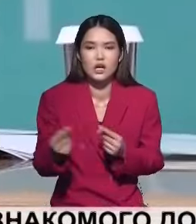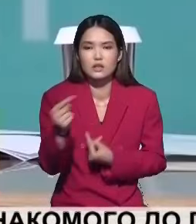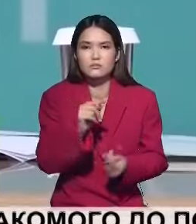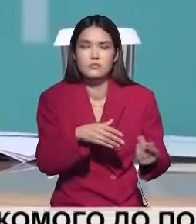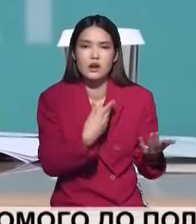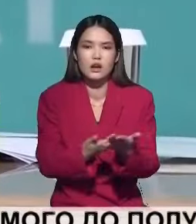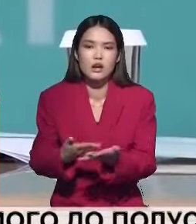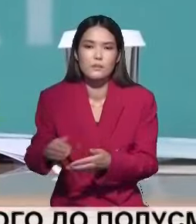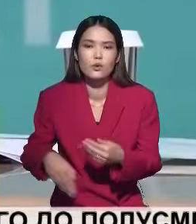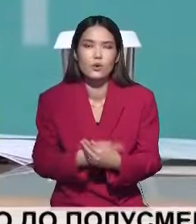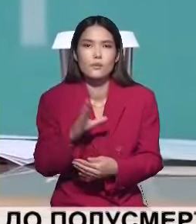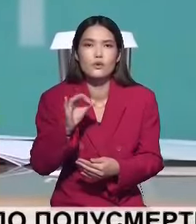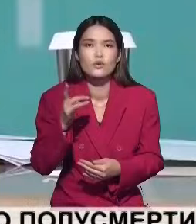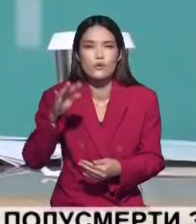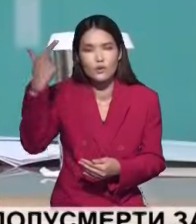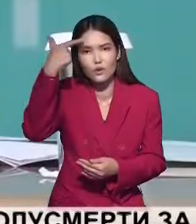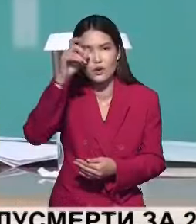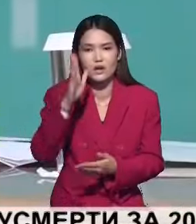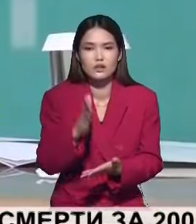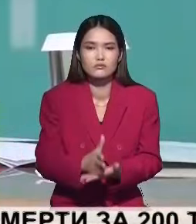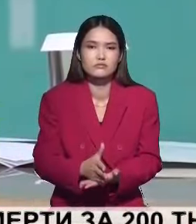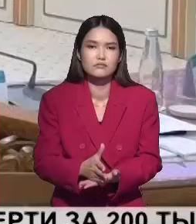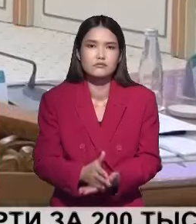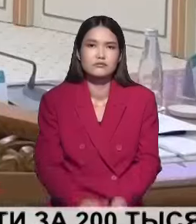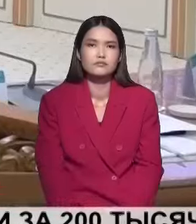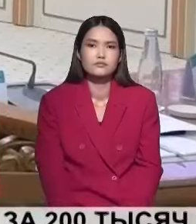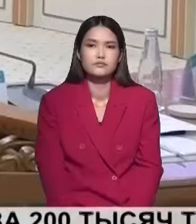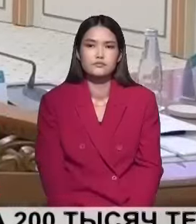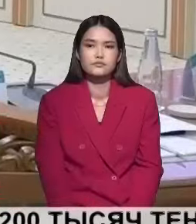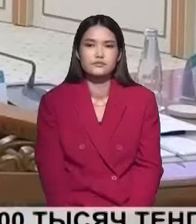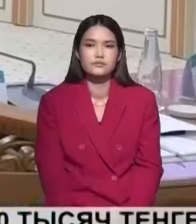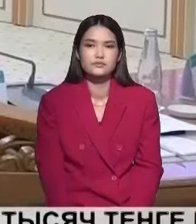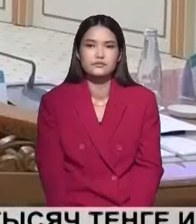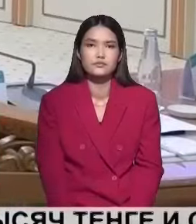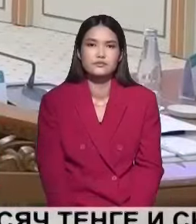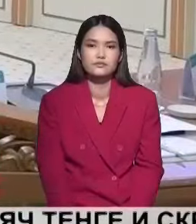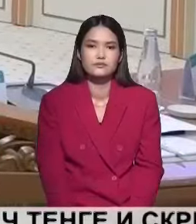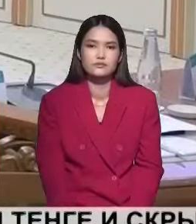новой полезной информацией. Ирина Якунина, Ренат Жумагулов, Астана Таймс, Усть-Каменогорск.